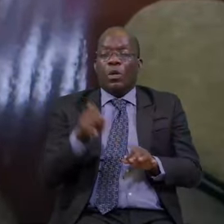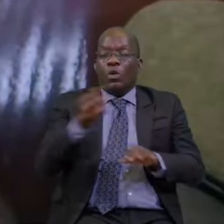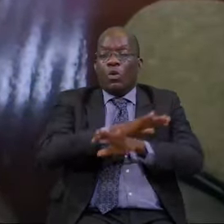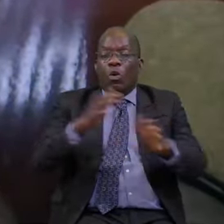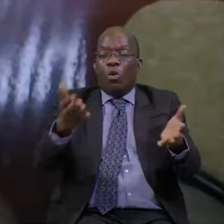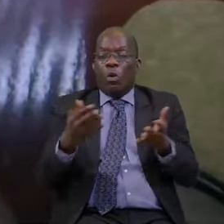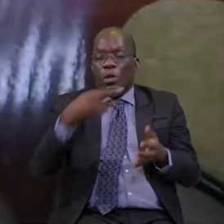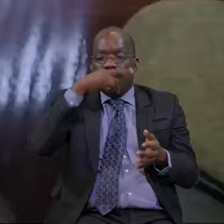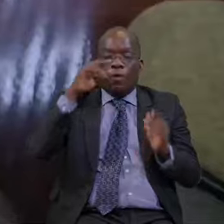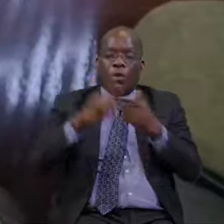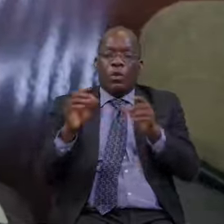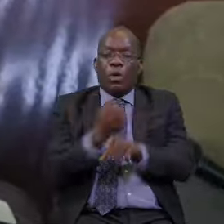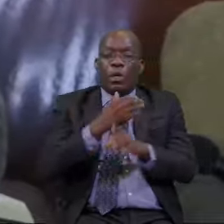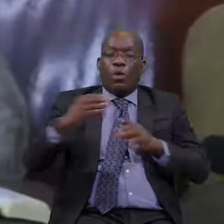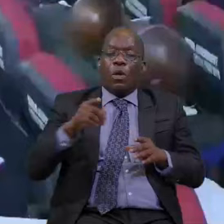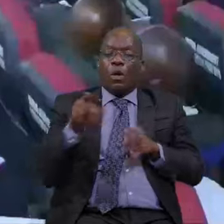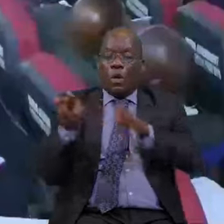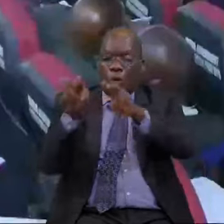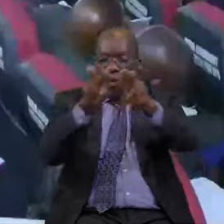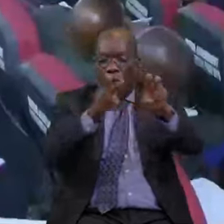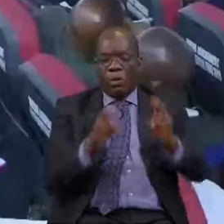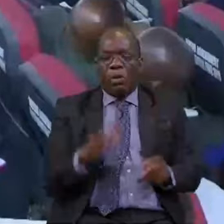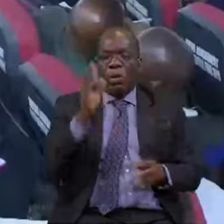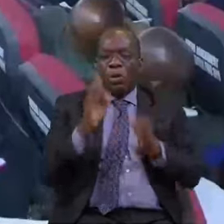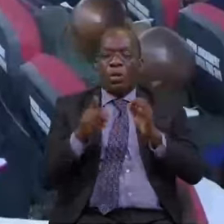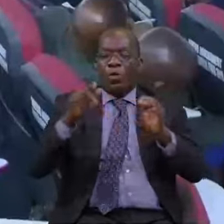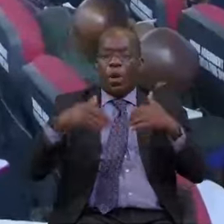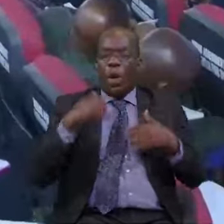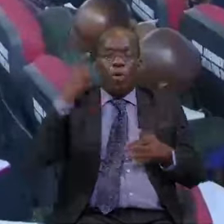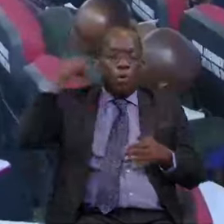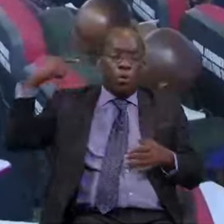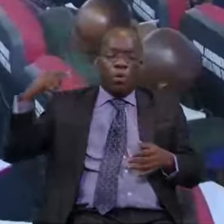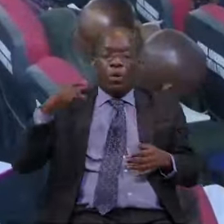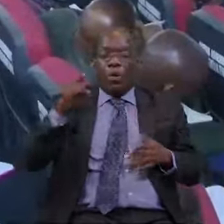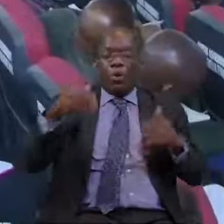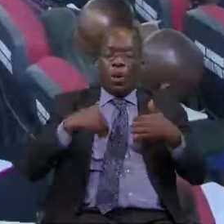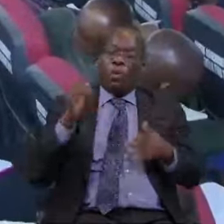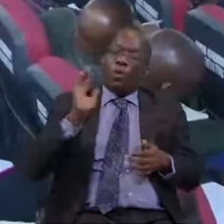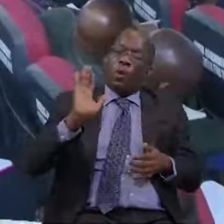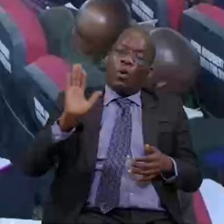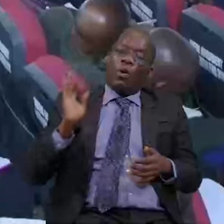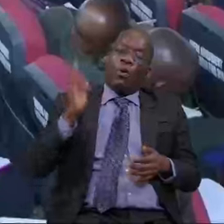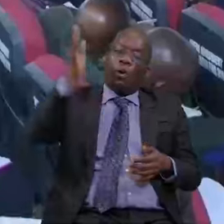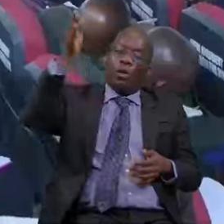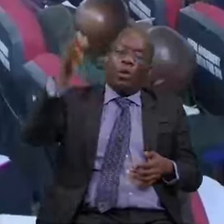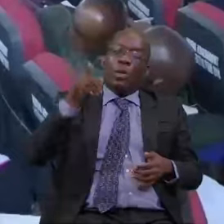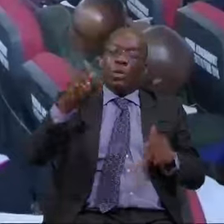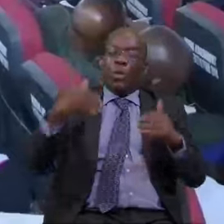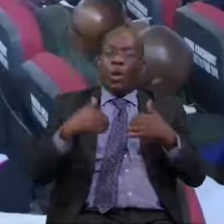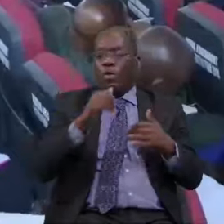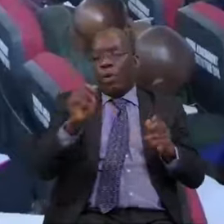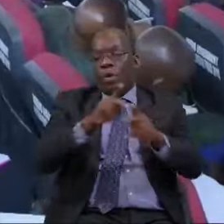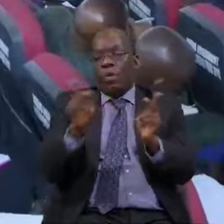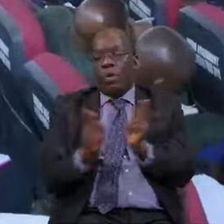pas vouloir que le voleur vous vole ça. Vous avez un but, une destinée, une place que vous